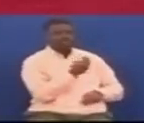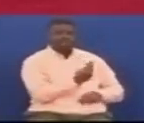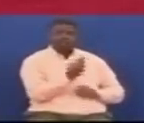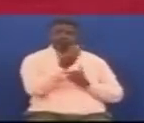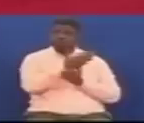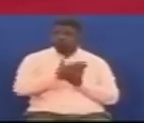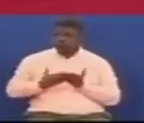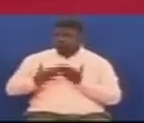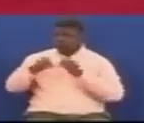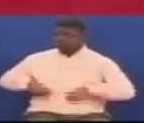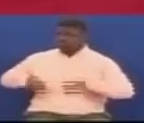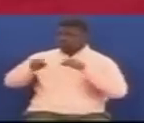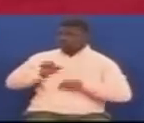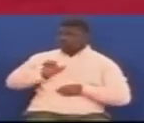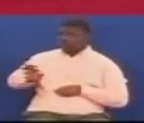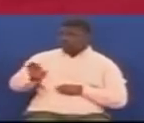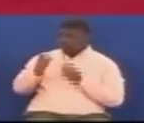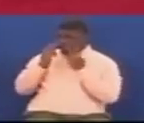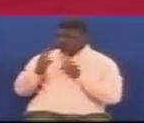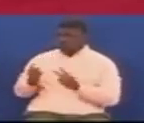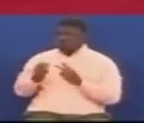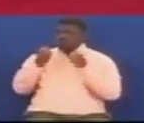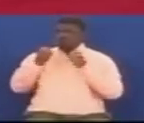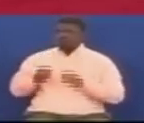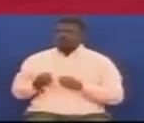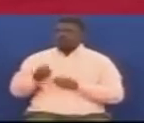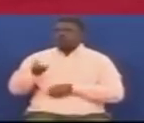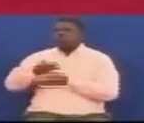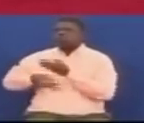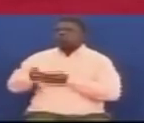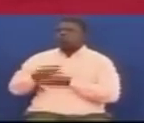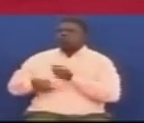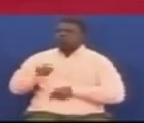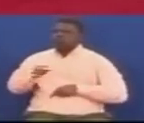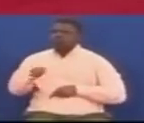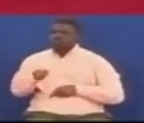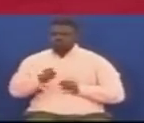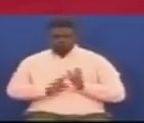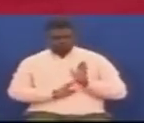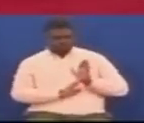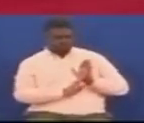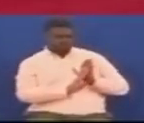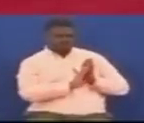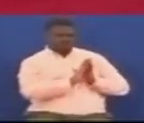utawala wake, tumeshuhudia kuimarika kwa uchumi ambapo ukuaji umefikia